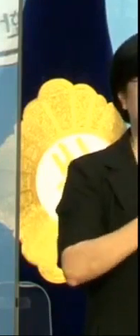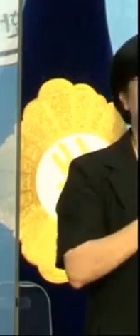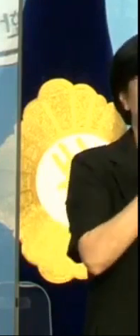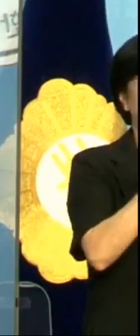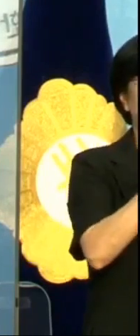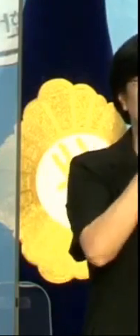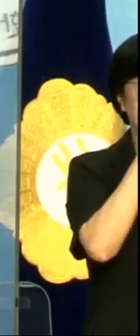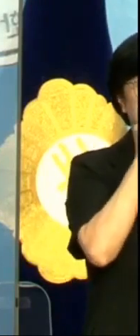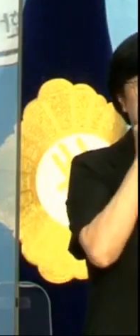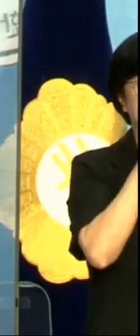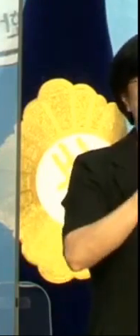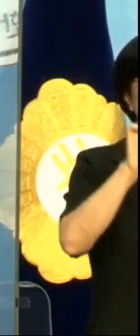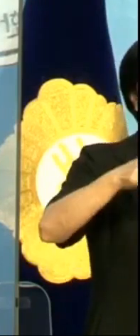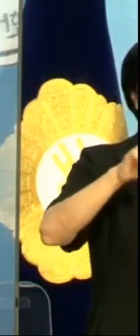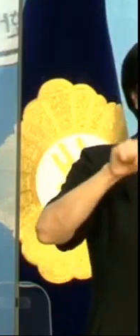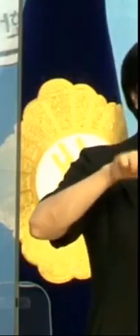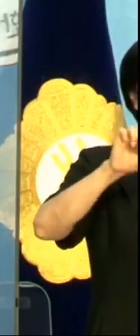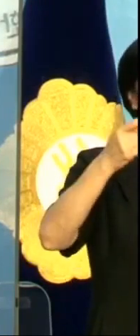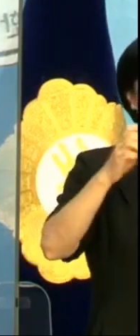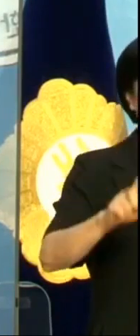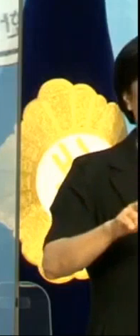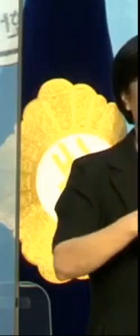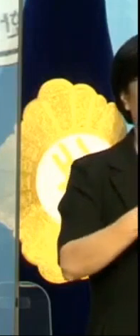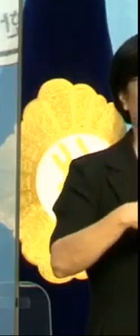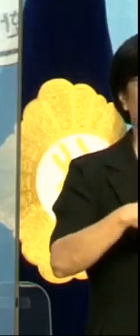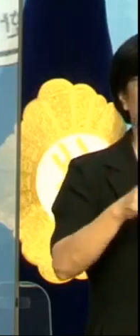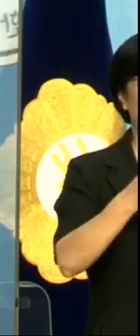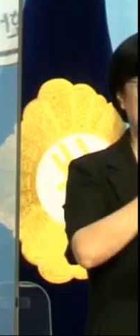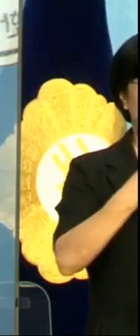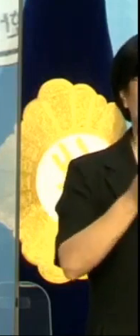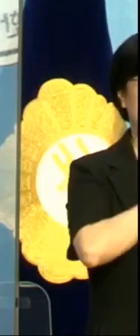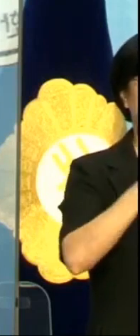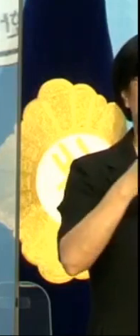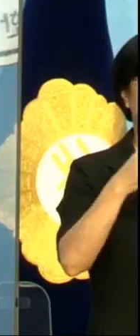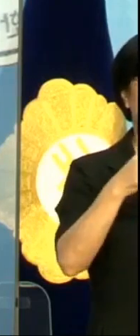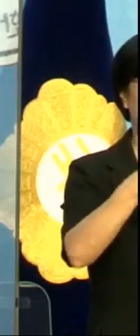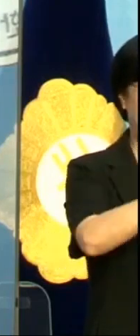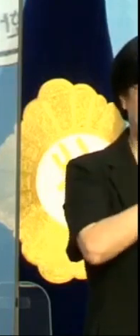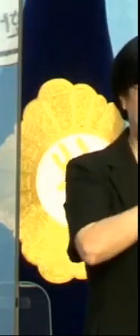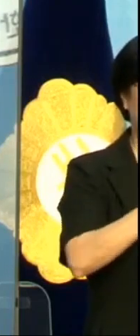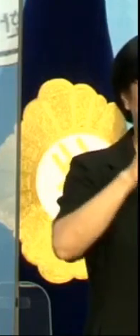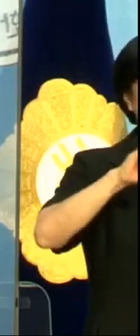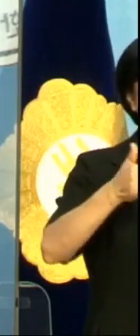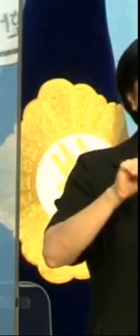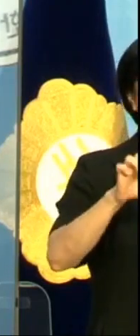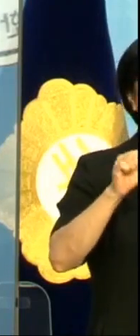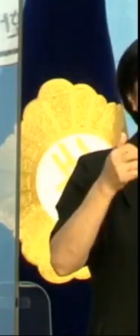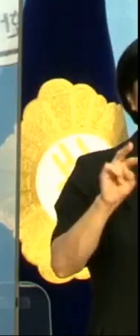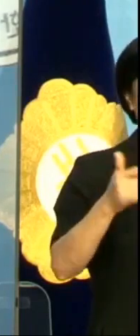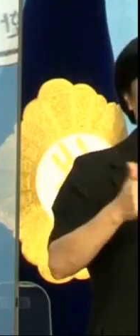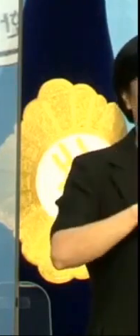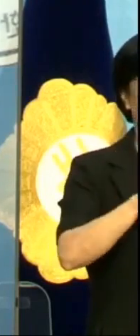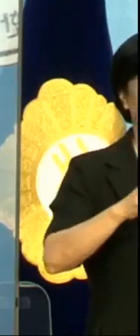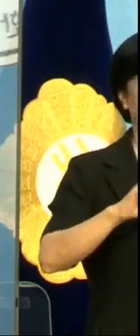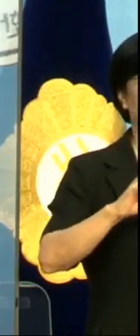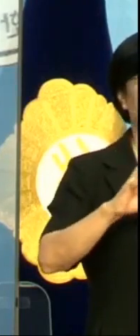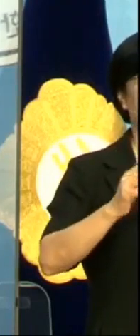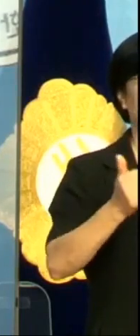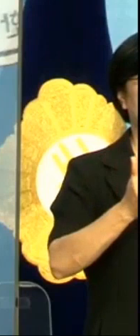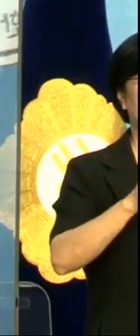꿈은 또 삼성물산 제일모직 합병 의사 회사로 적극 관여한 윤창현 원 이정미 활동